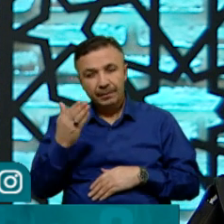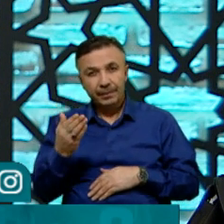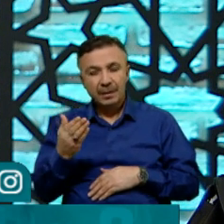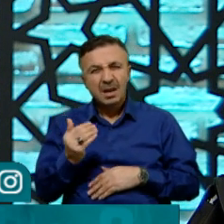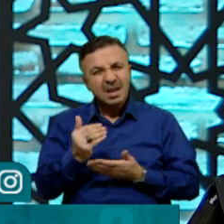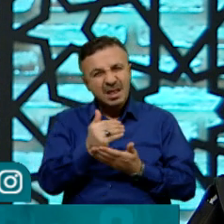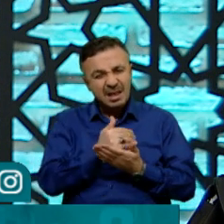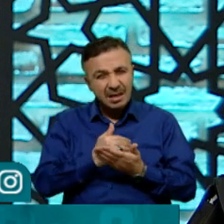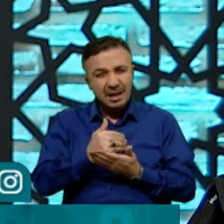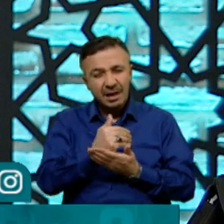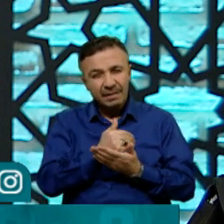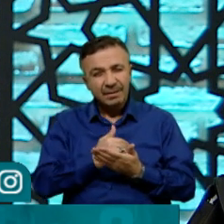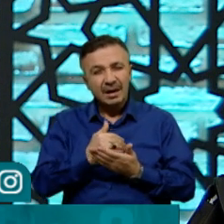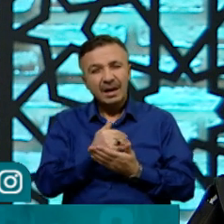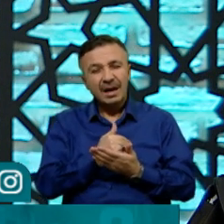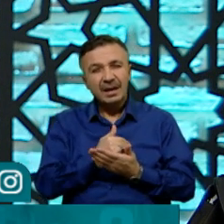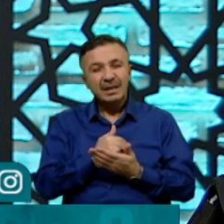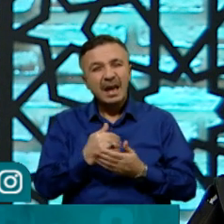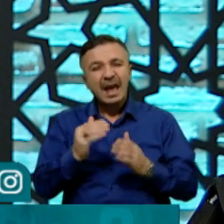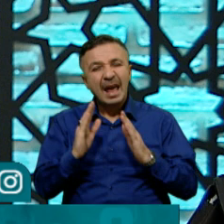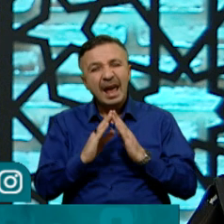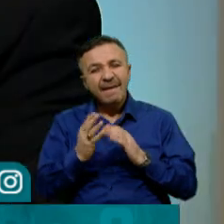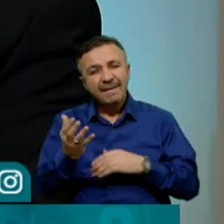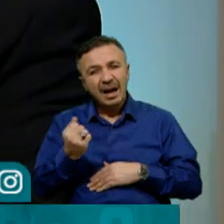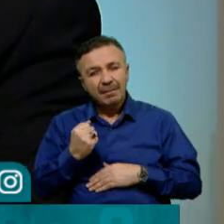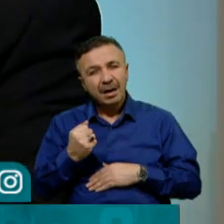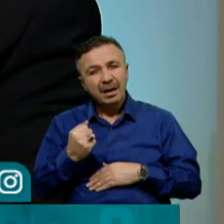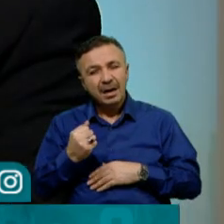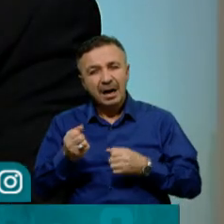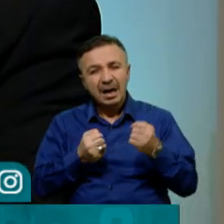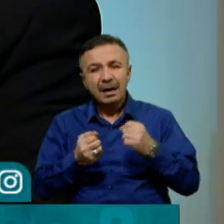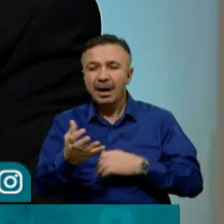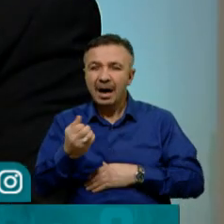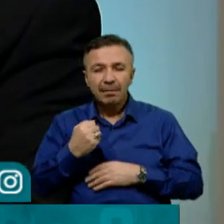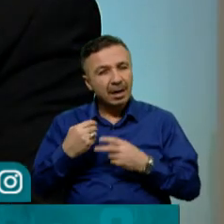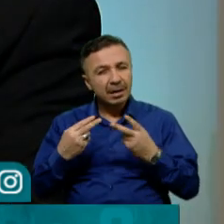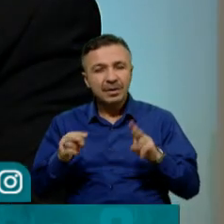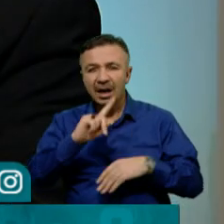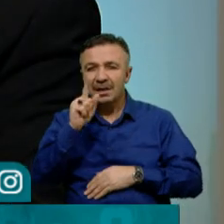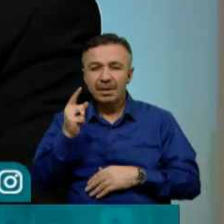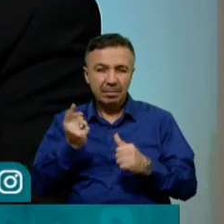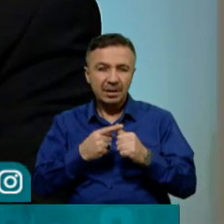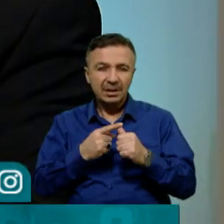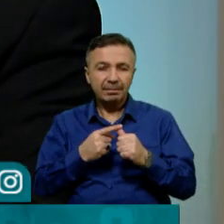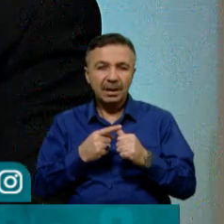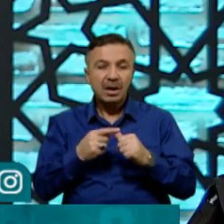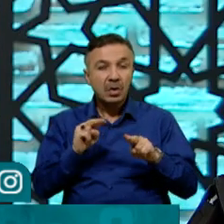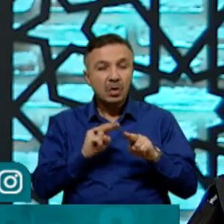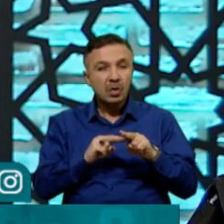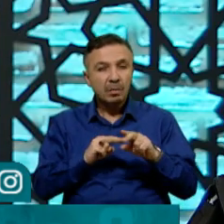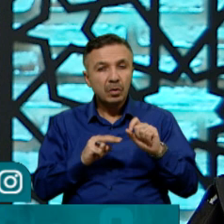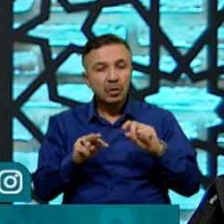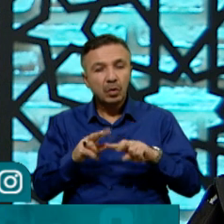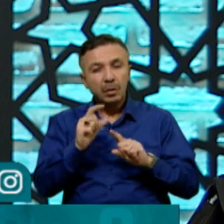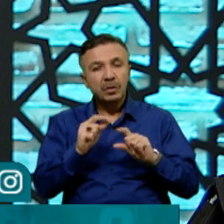tasarruf odalı ev veya araba alma sistemi ile ev almak caiz mi ilk etapta komisyon ücreti adı altında bu 400 bin